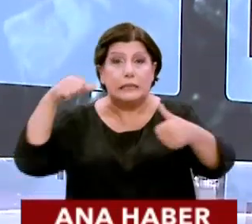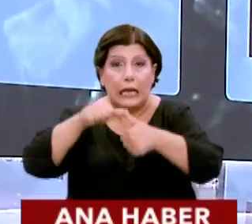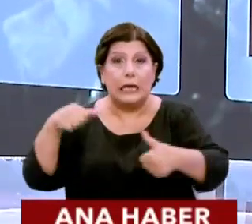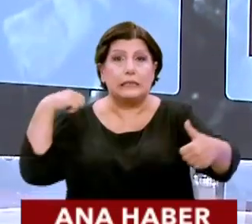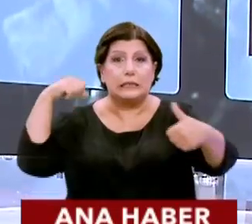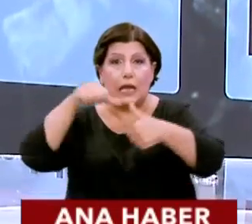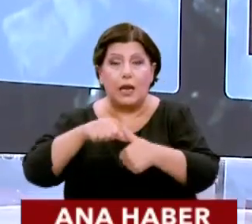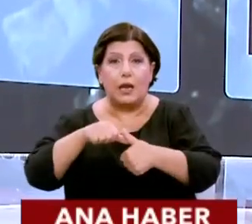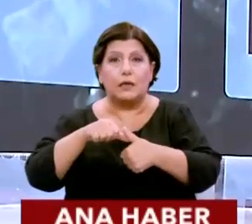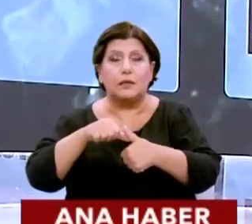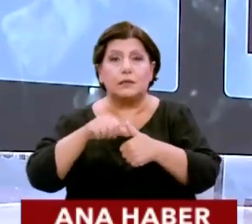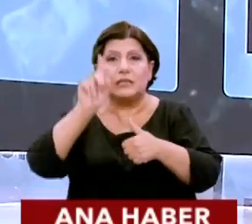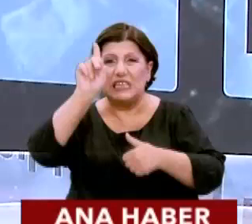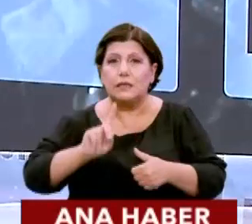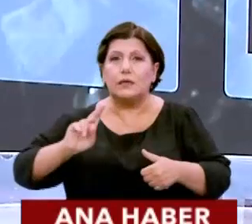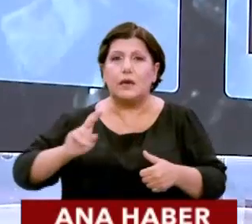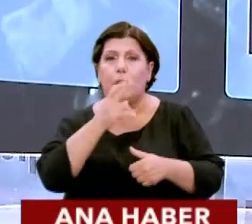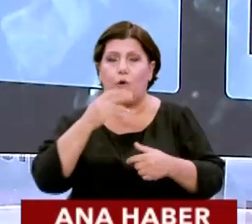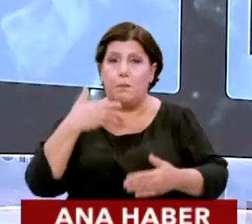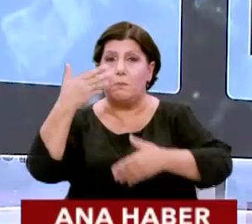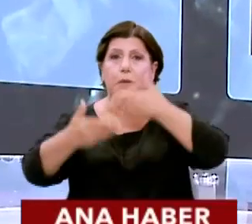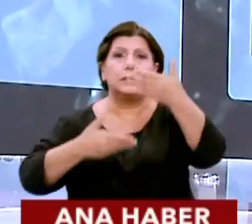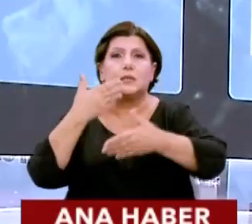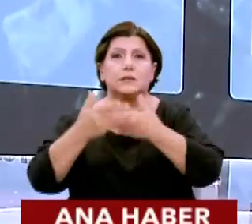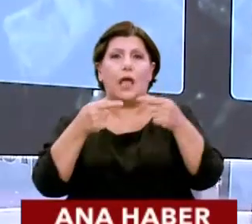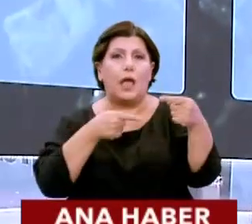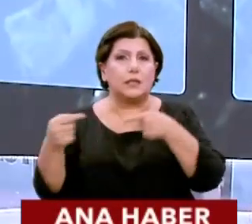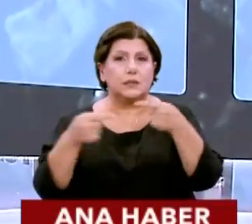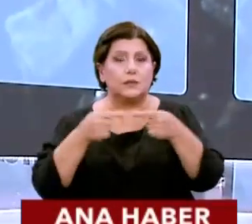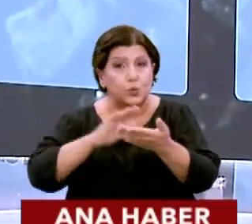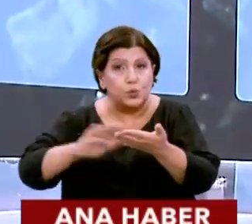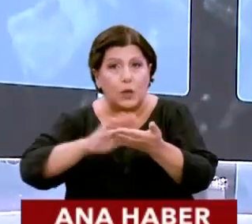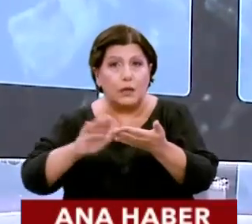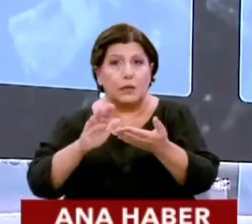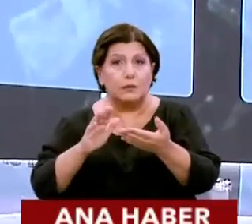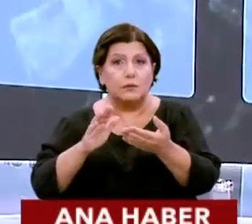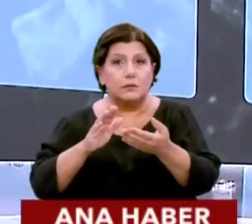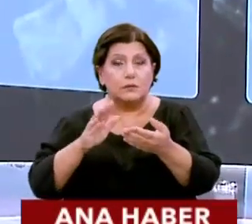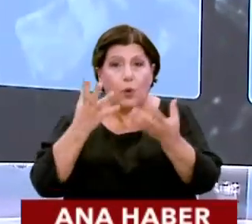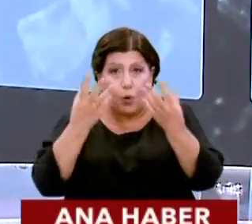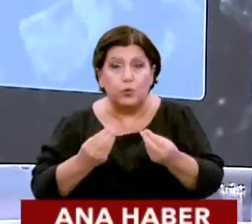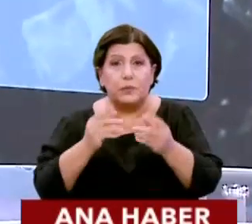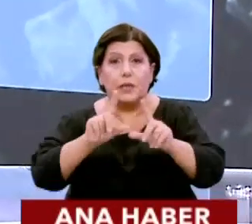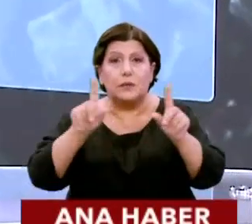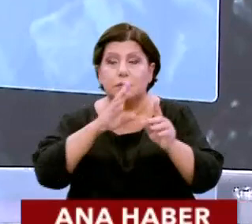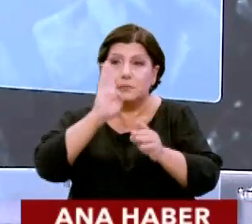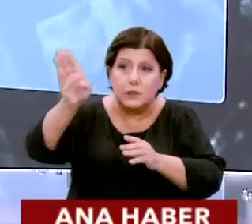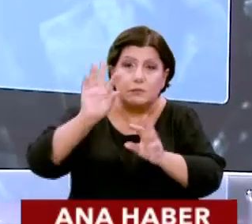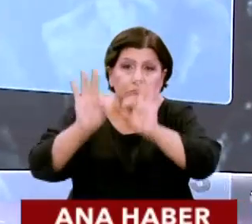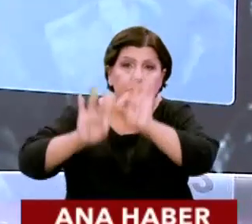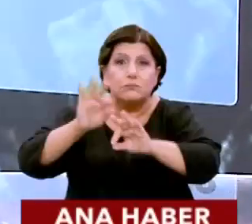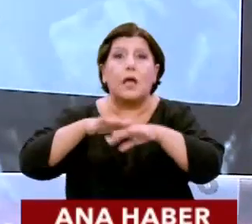gidip buradaki o ilk raporda bahsettiğiniz eksikliğin giderilip giderilmediğini kontrol etmediğiniz mi